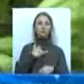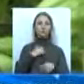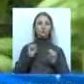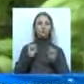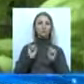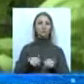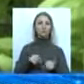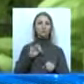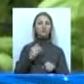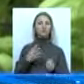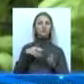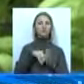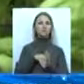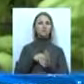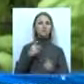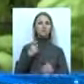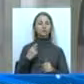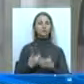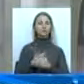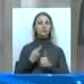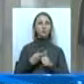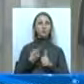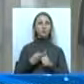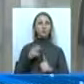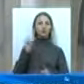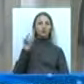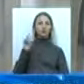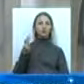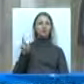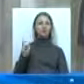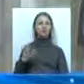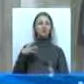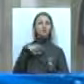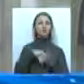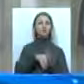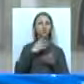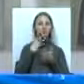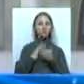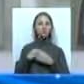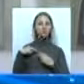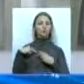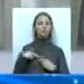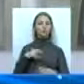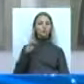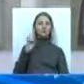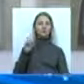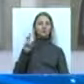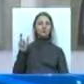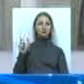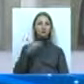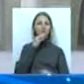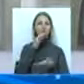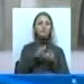тәрбиелеп, өзінің ғылыми тәжірибелерімен бөлісіп отырады. Жастарға өте жақсы қолдау көрсетеді. Бұнда барлық